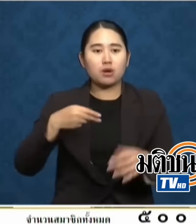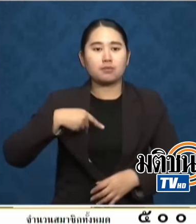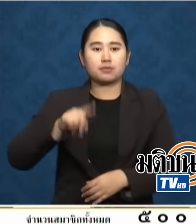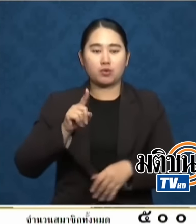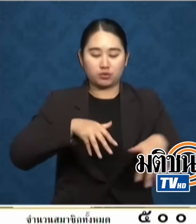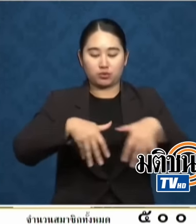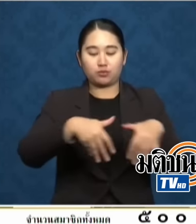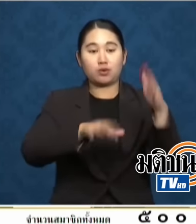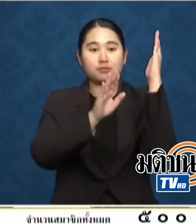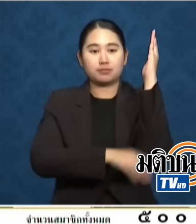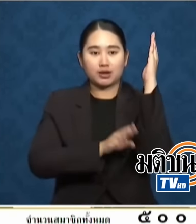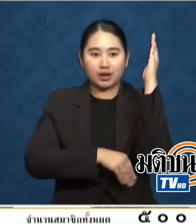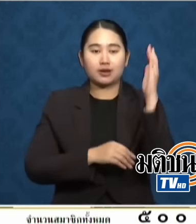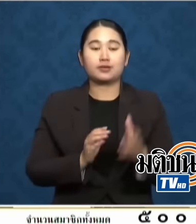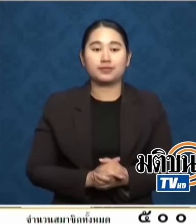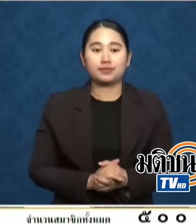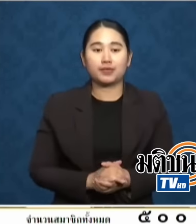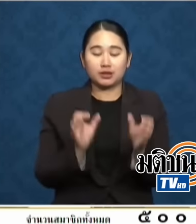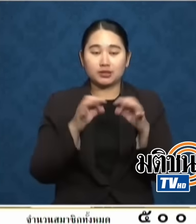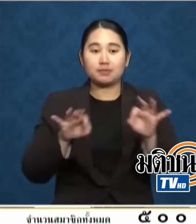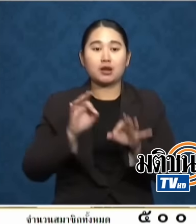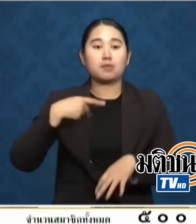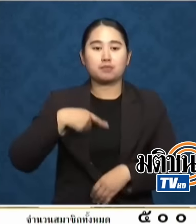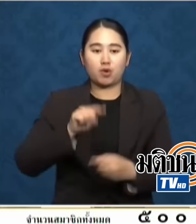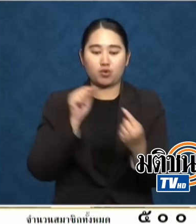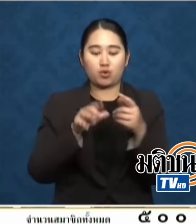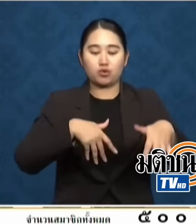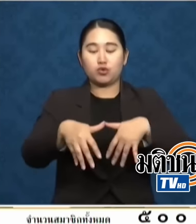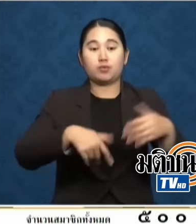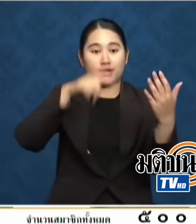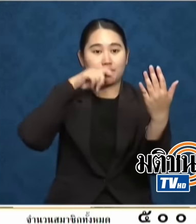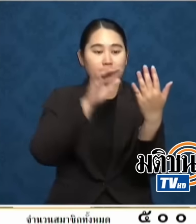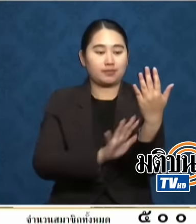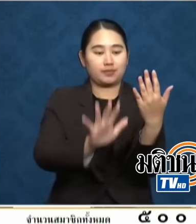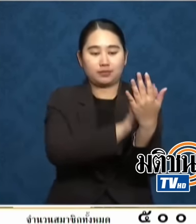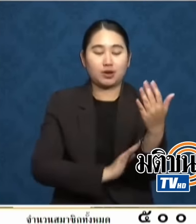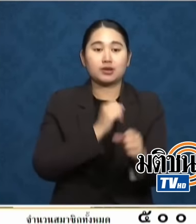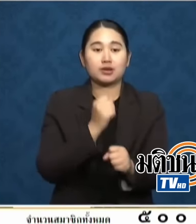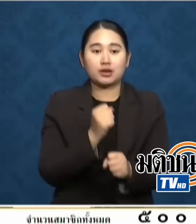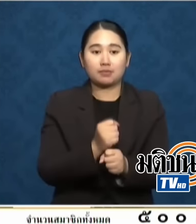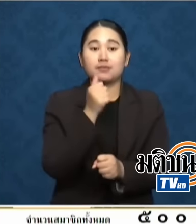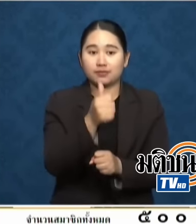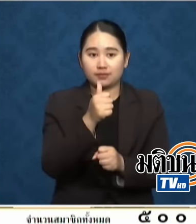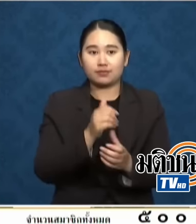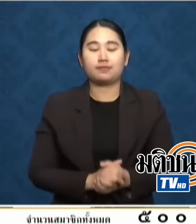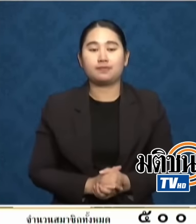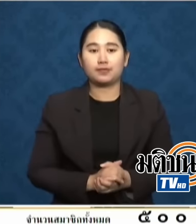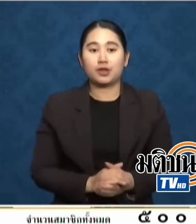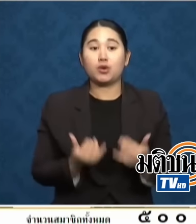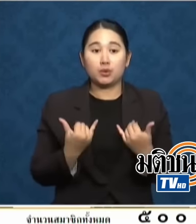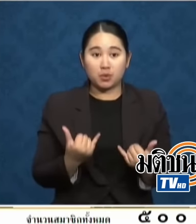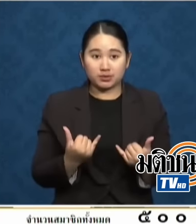ประชาชนใน3จังหวัดชายแดนภาคใต้เป็นประโยชน์ต่อประชาชนทั้งประเทศได้เพราะฉะนั้น